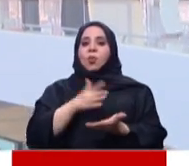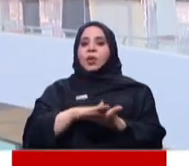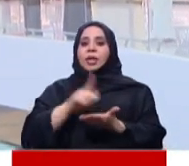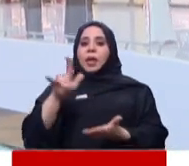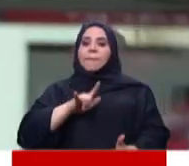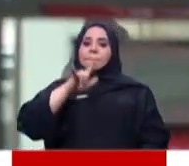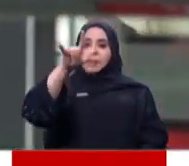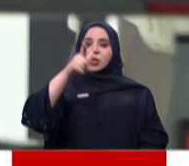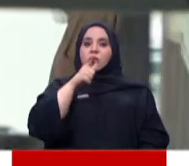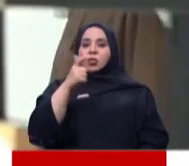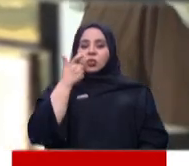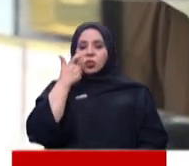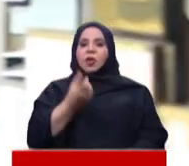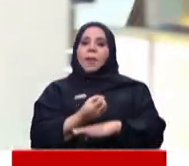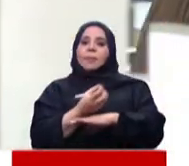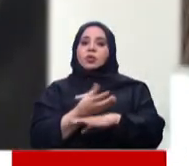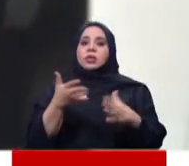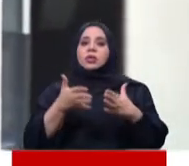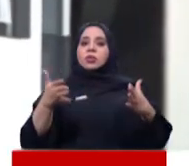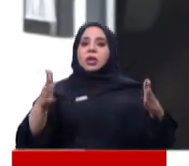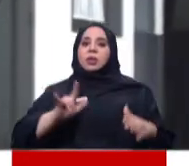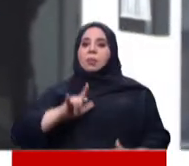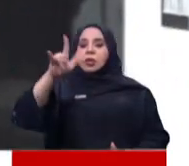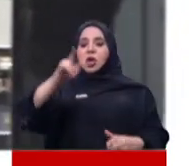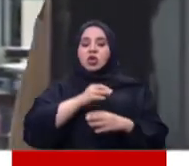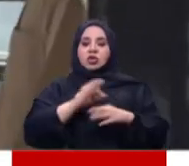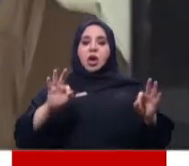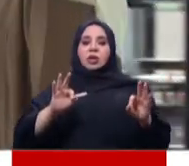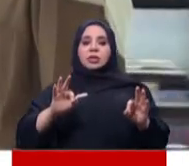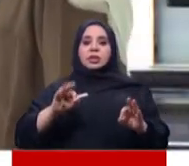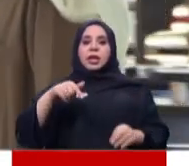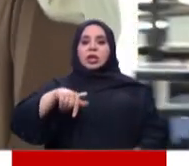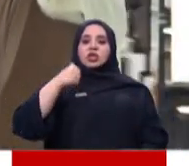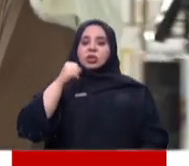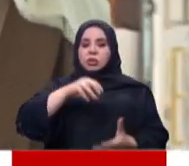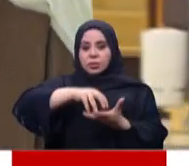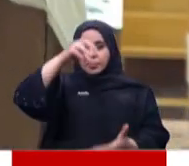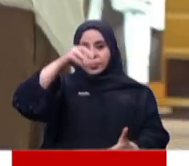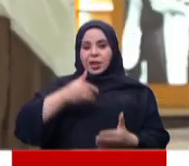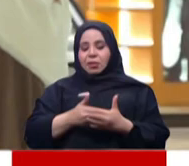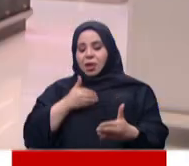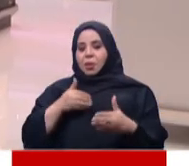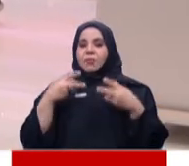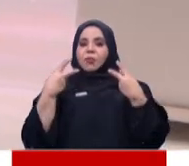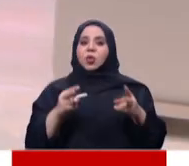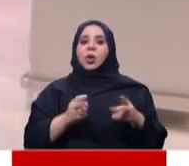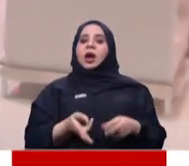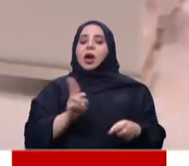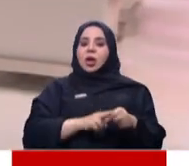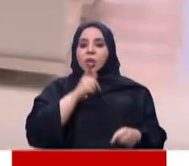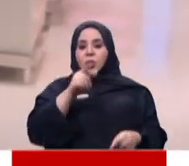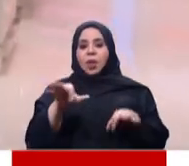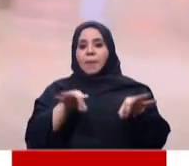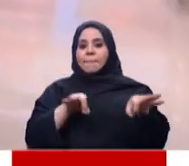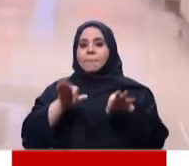للاطلاع على مشروع توسعة المطار وجهوزية مبنى المسافرين الجديد قبل الافتتاح، حيث قام سعادة